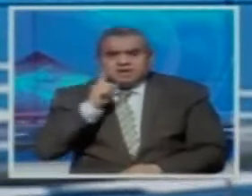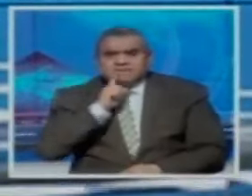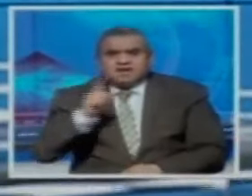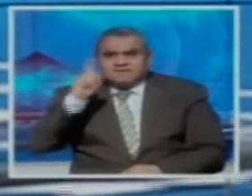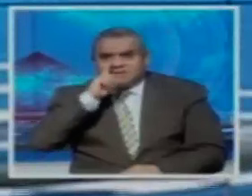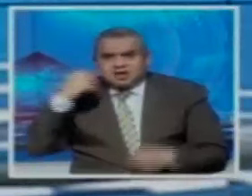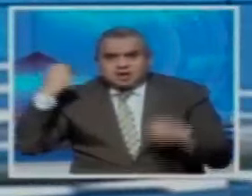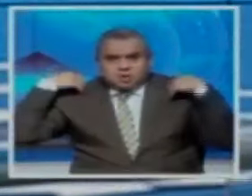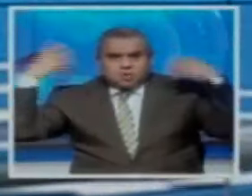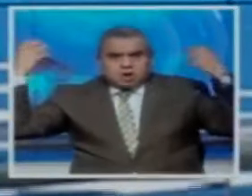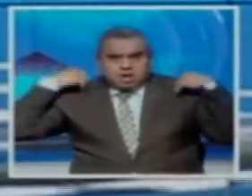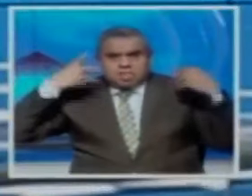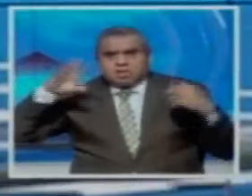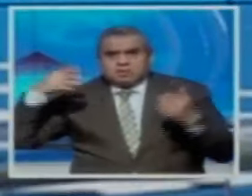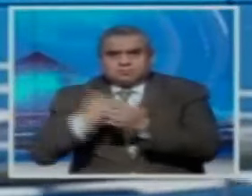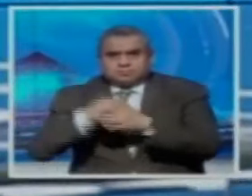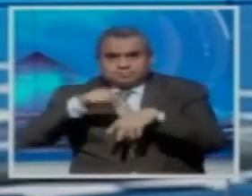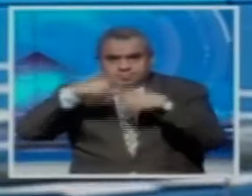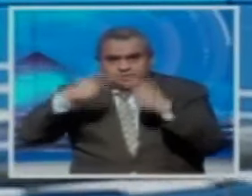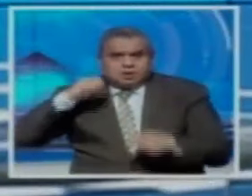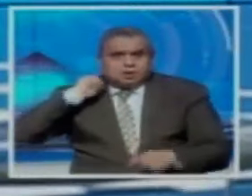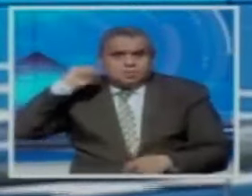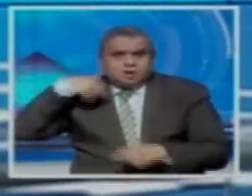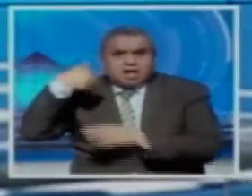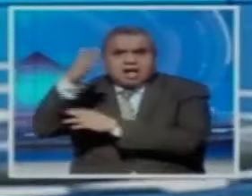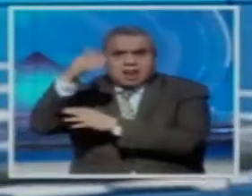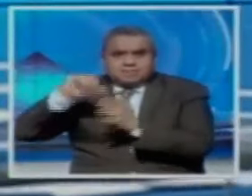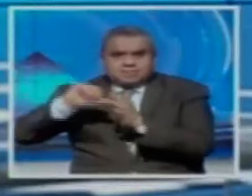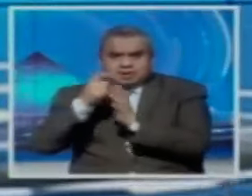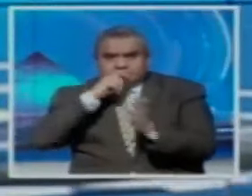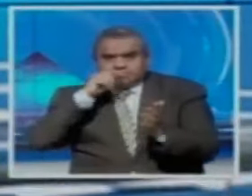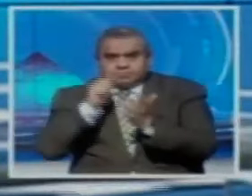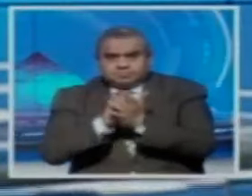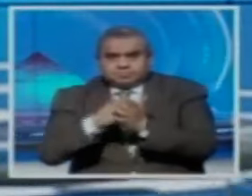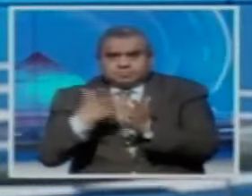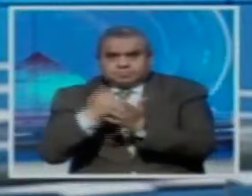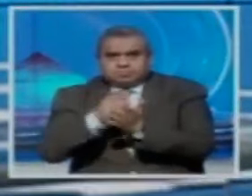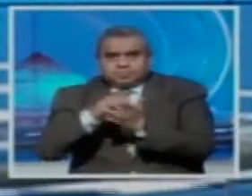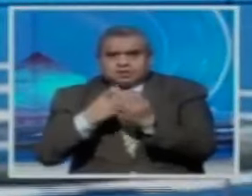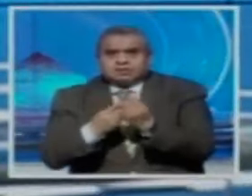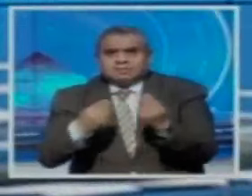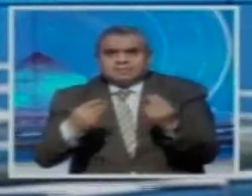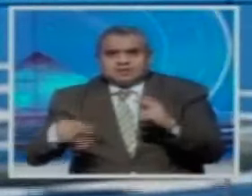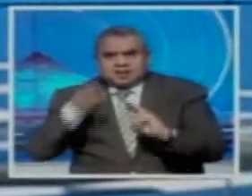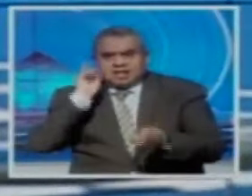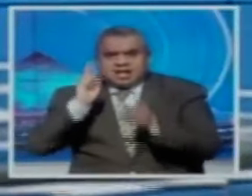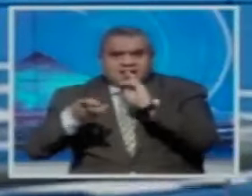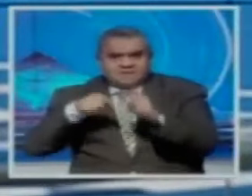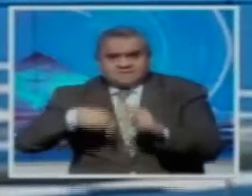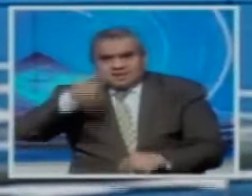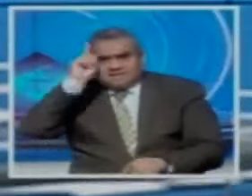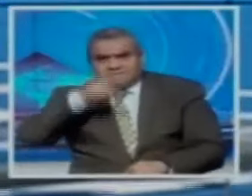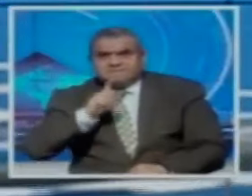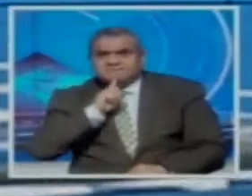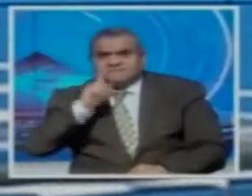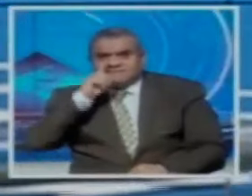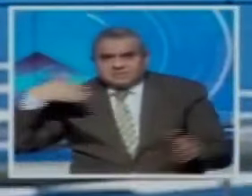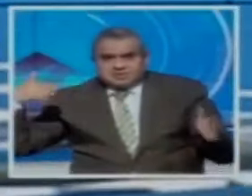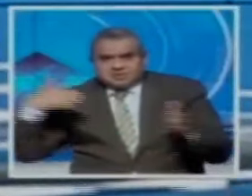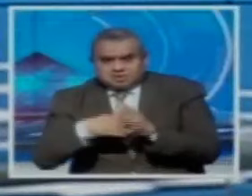والرياضية بمختلف مناطق مدينة العالمين الجديدة. ومن المقرر أن تنطلق العديد من الحفلات الفنية عطلة